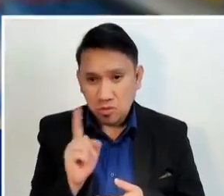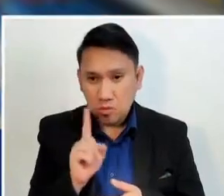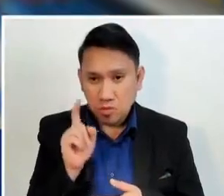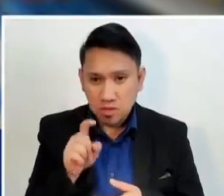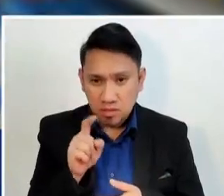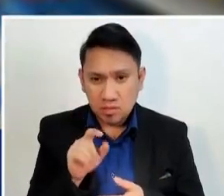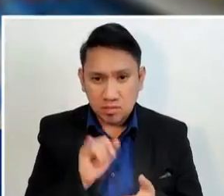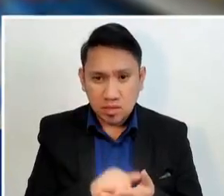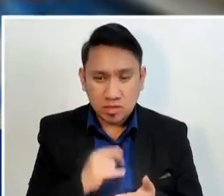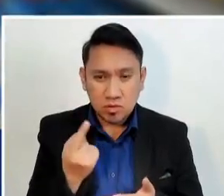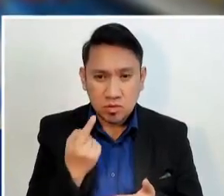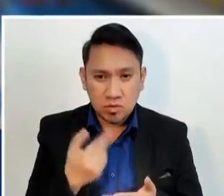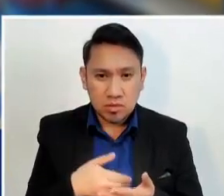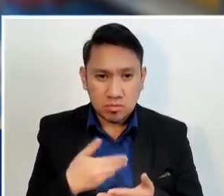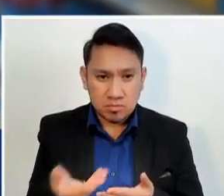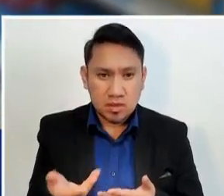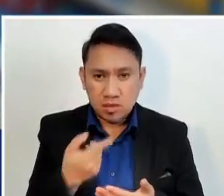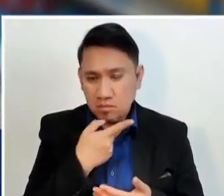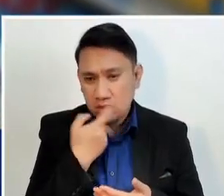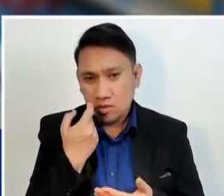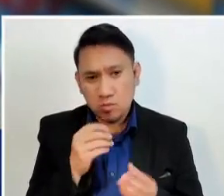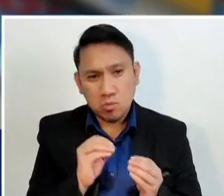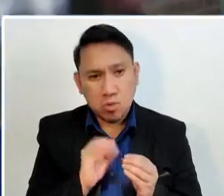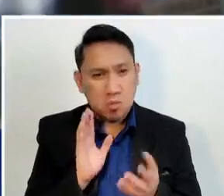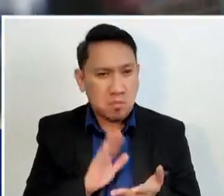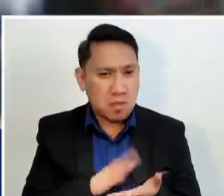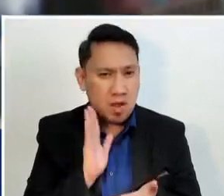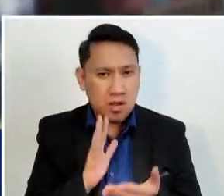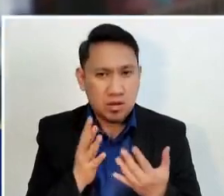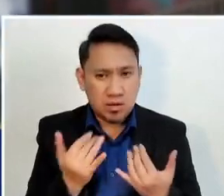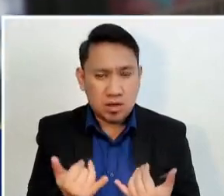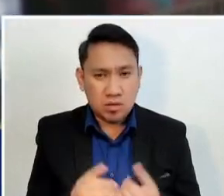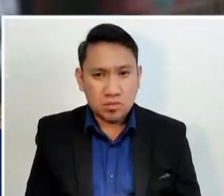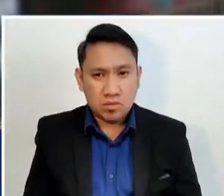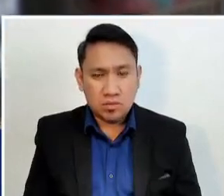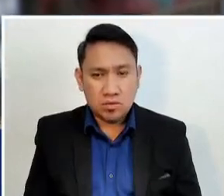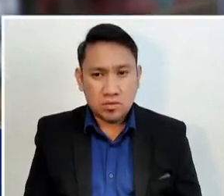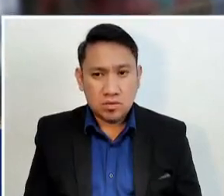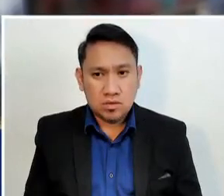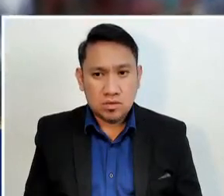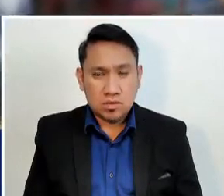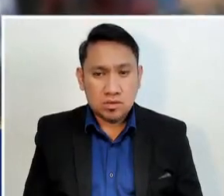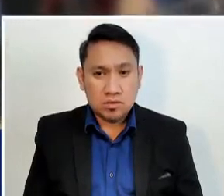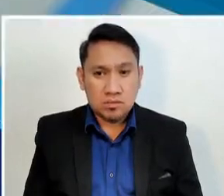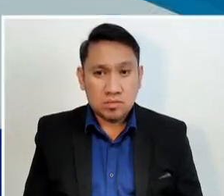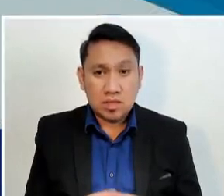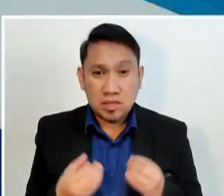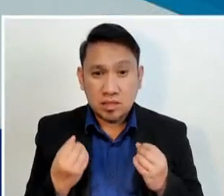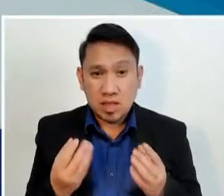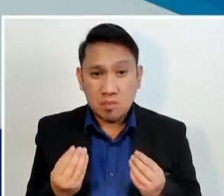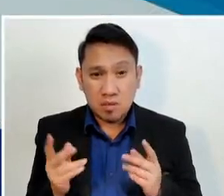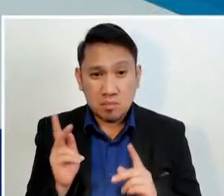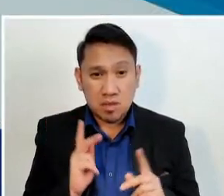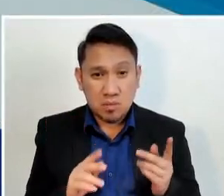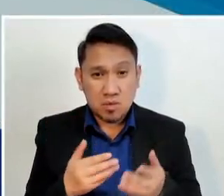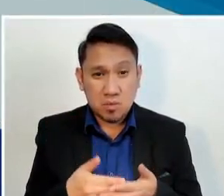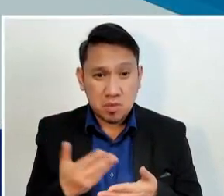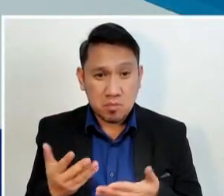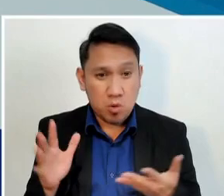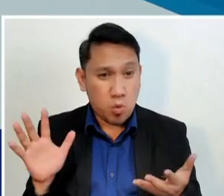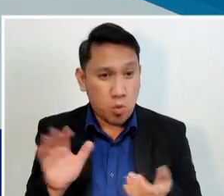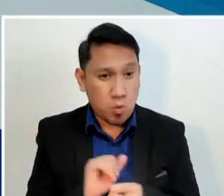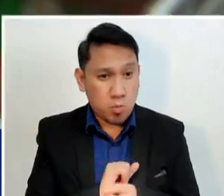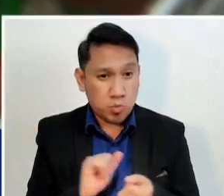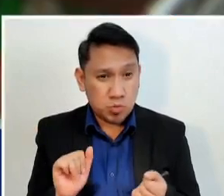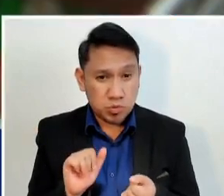bibilhin. Mahal, mas mataas ngayon. Sa dami ng mga namimili, sold out na ang isang